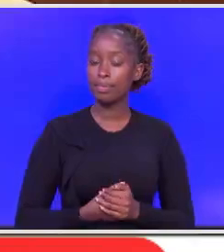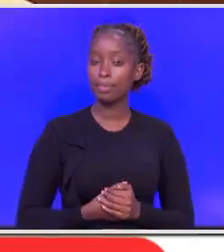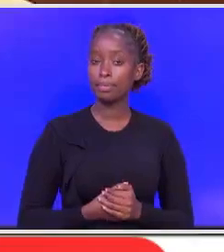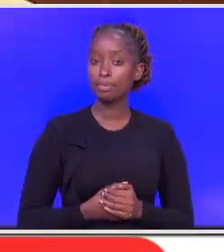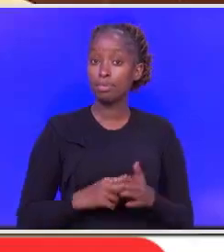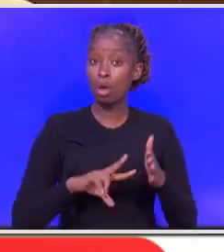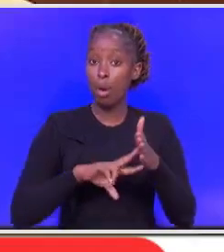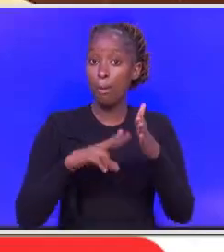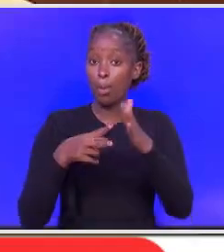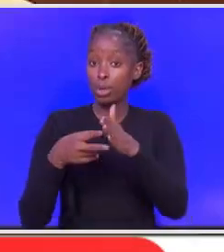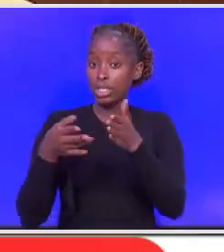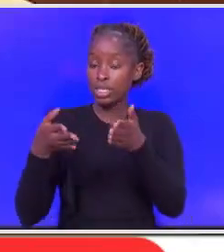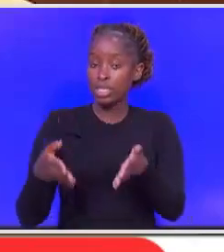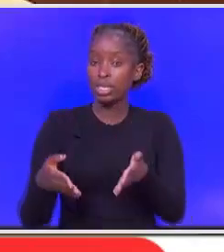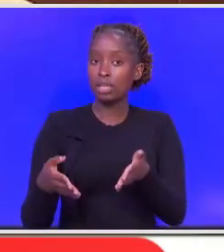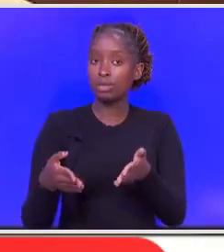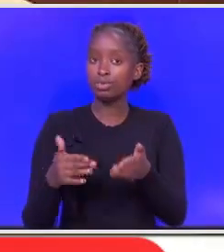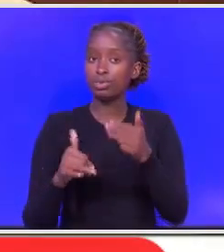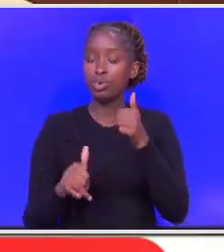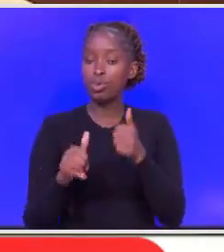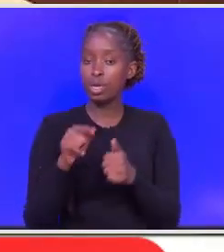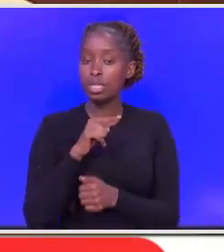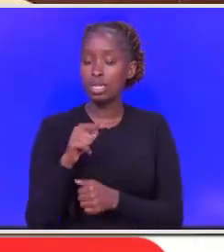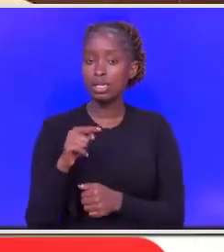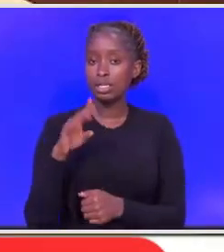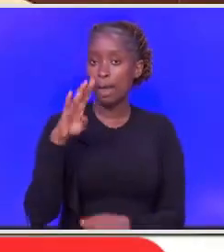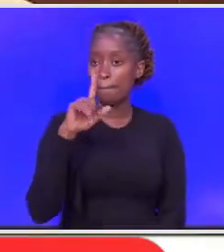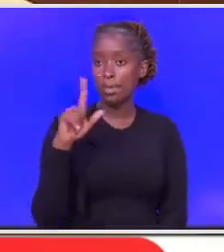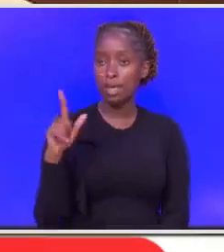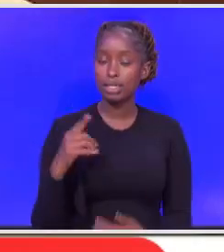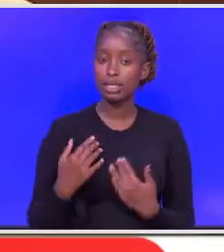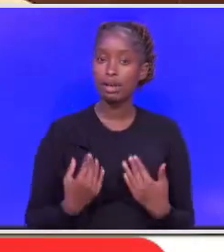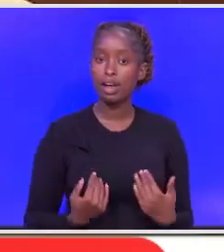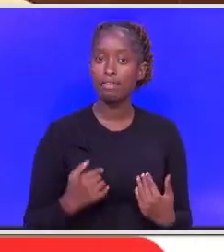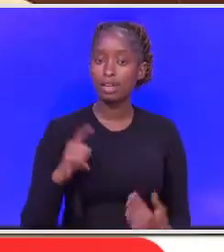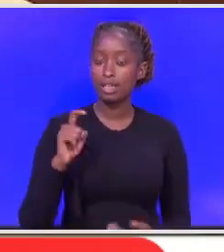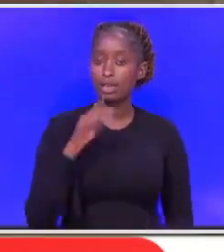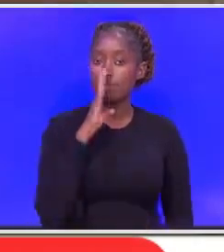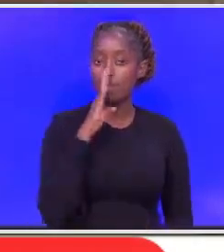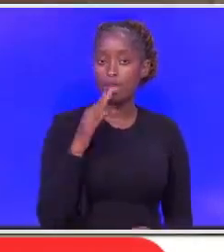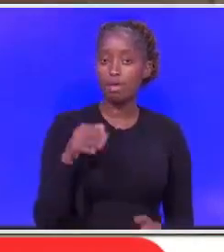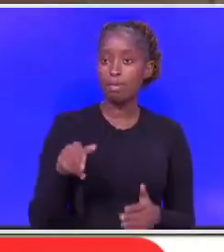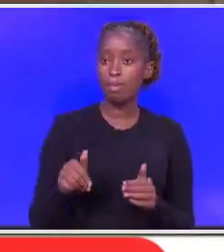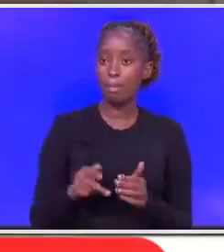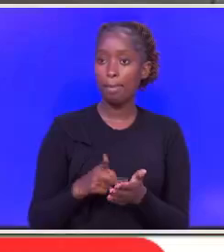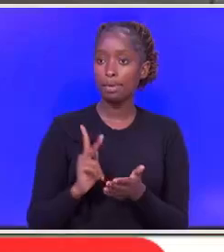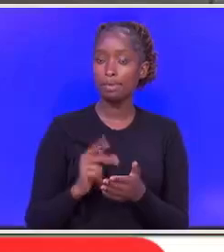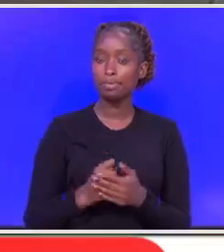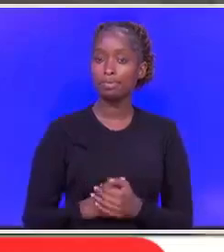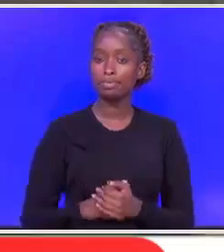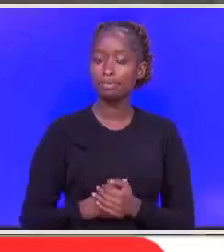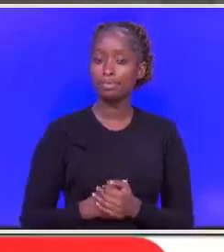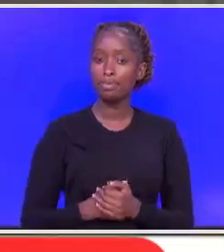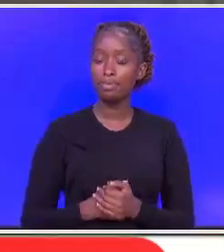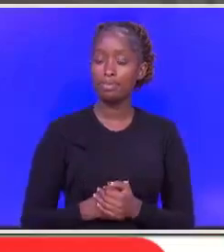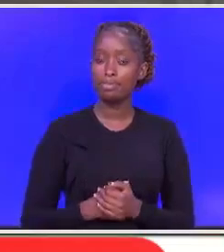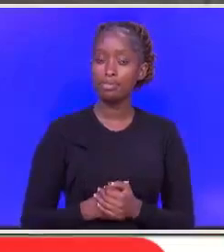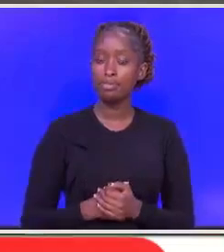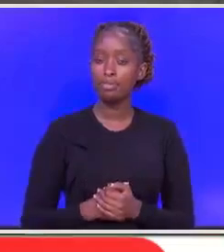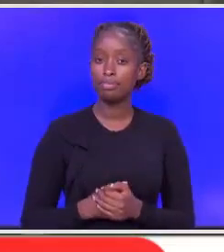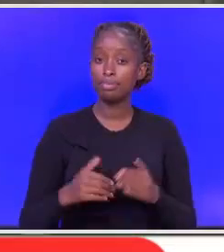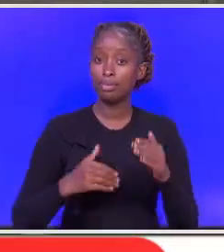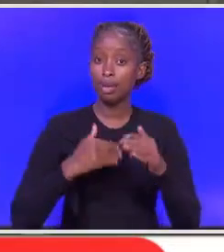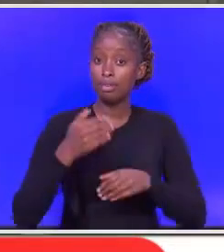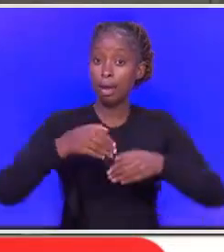projects to which these pending bills were due? After the dissolution of the